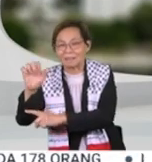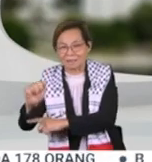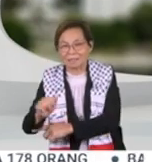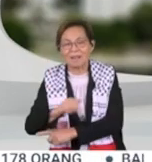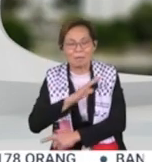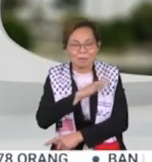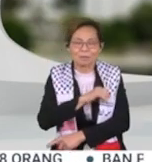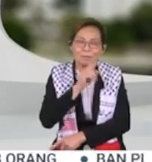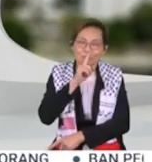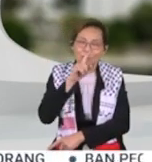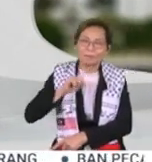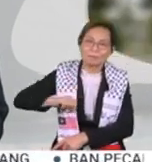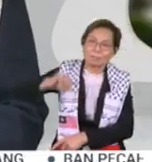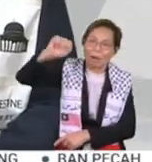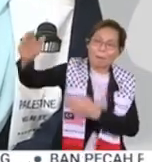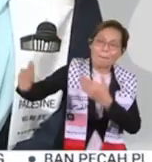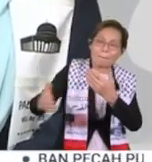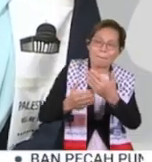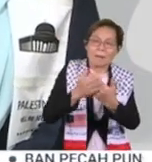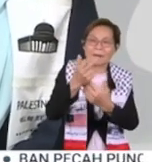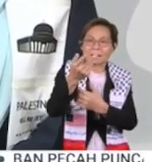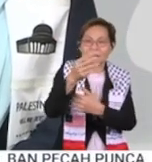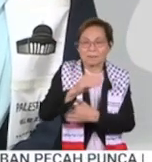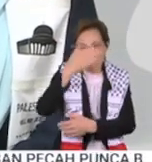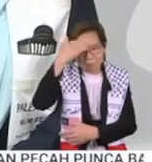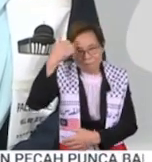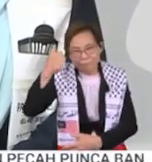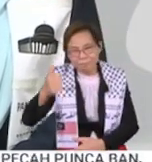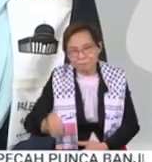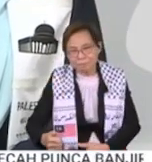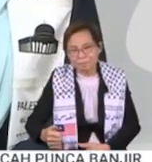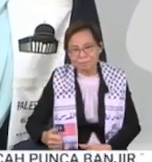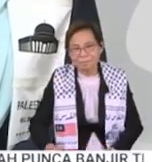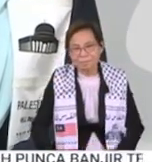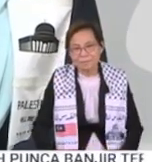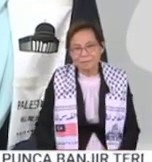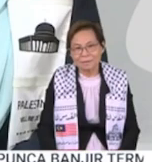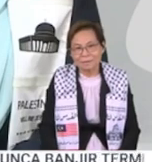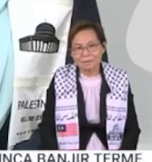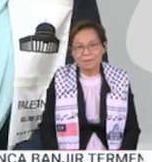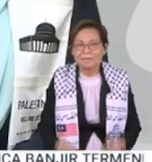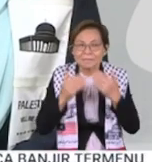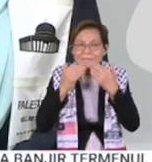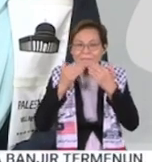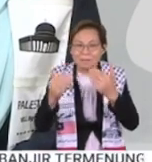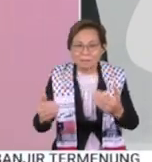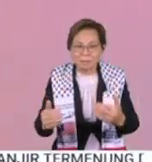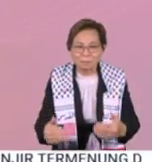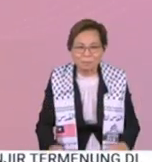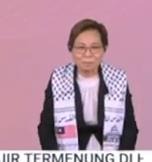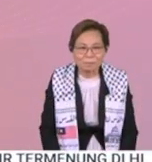pasti merdeka. Kembali ke Angkasa Puri. Assalamualaikum. Terima kasih.